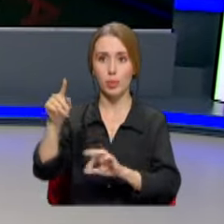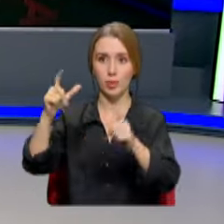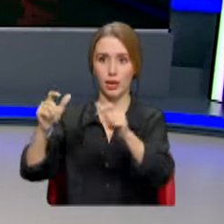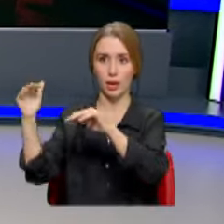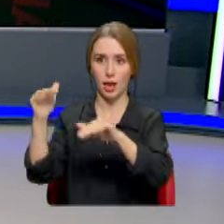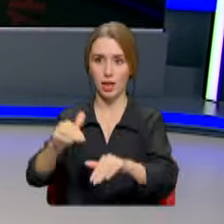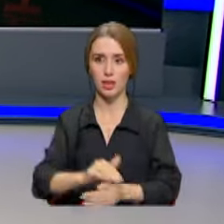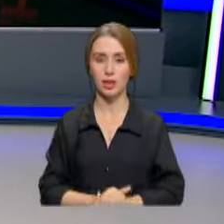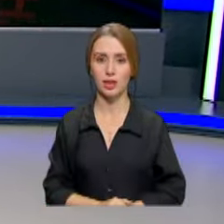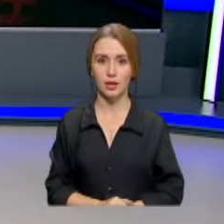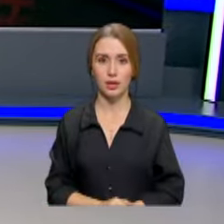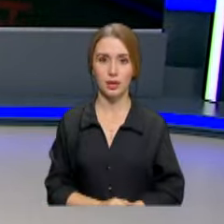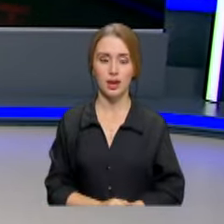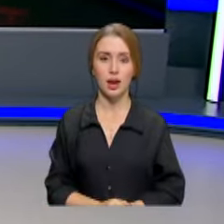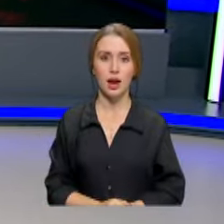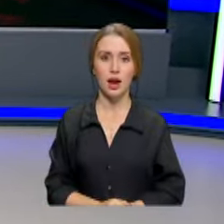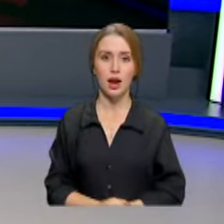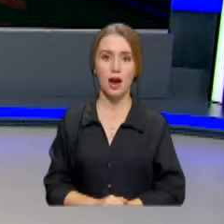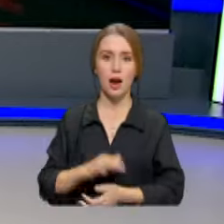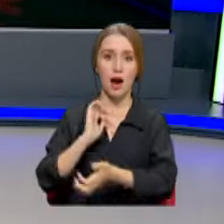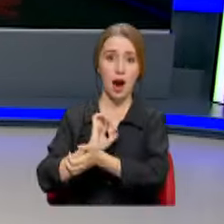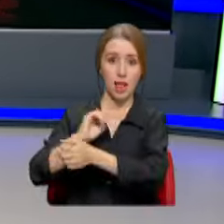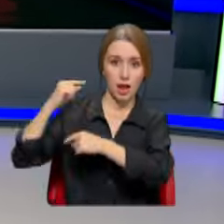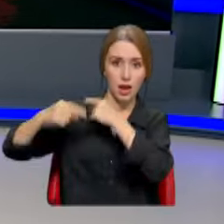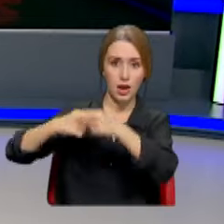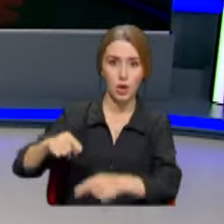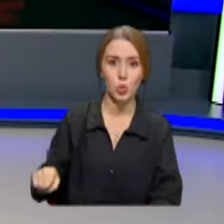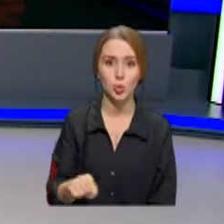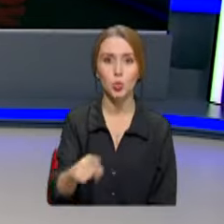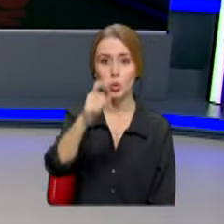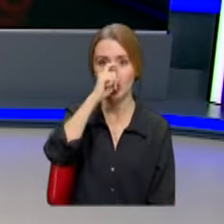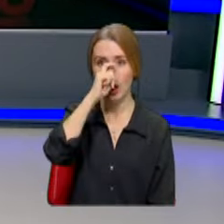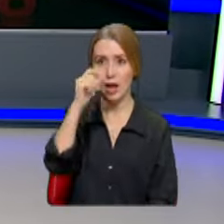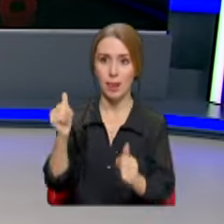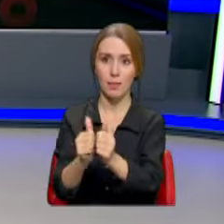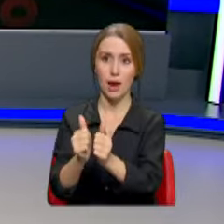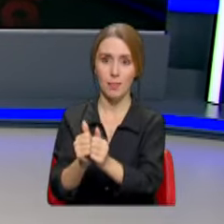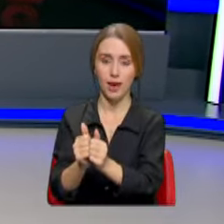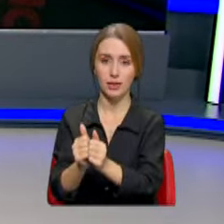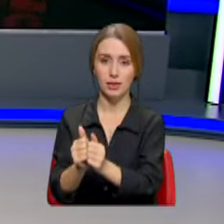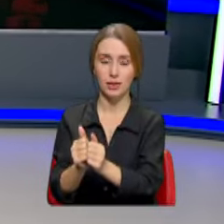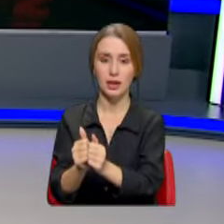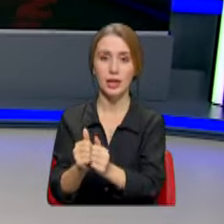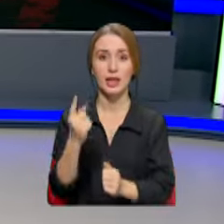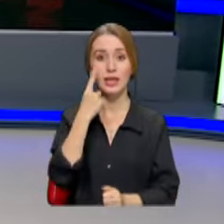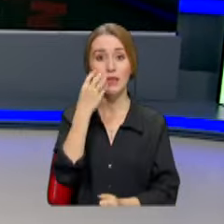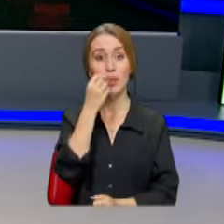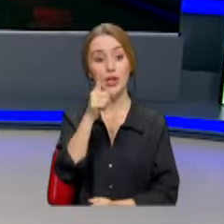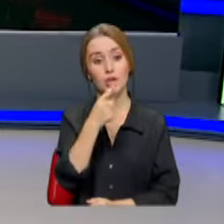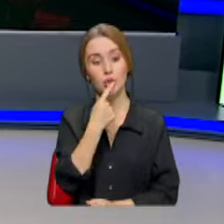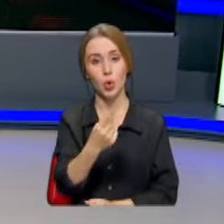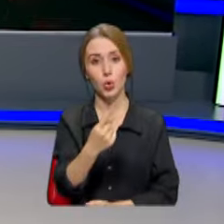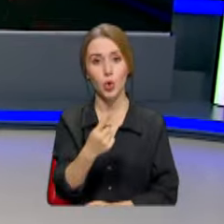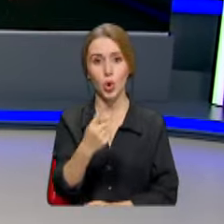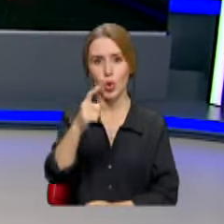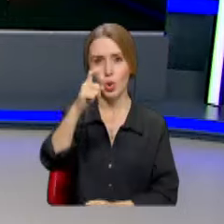yerdeydi. Köklü bir aileye mensup Kürt ağası Sayın Ahmet Türk'ün yanındaydı. Bu ifadeler Devlet Bahçeli'nin. Şimdi Kürt